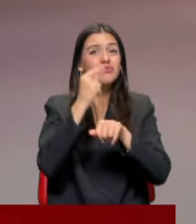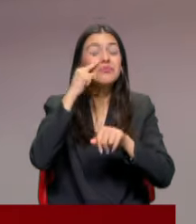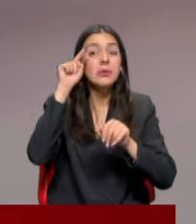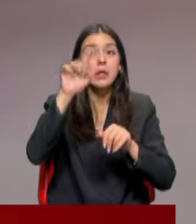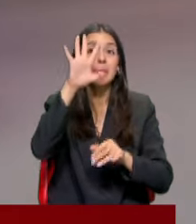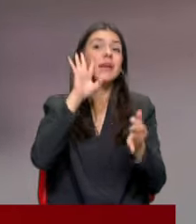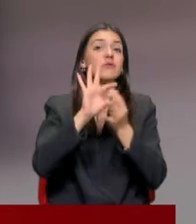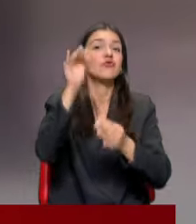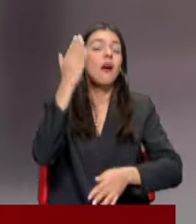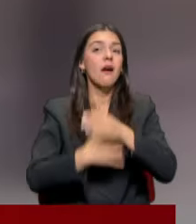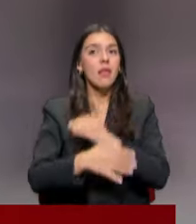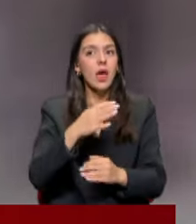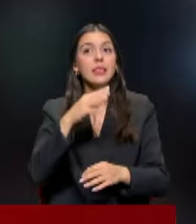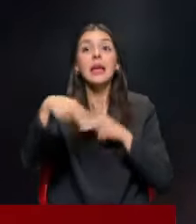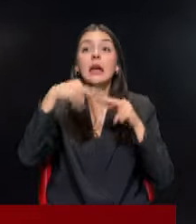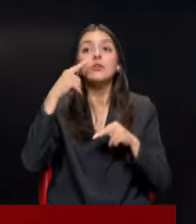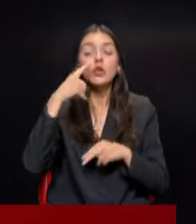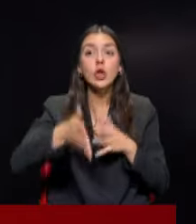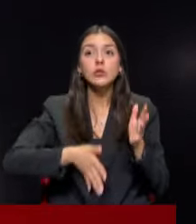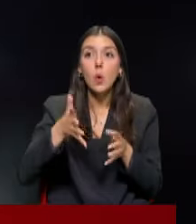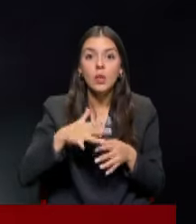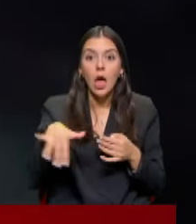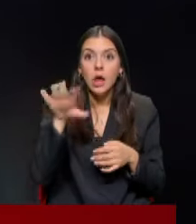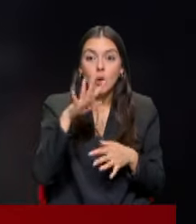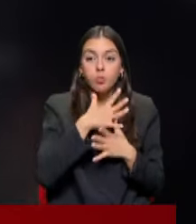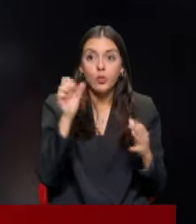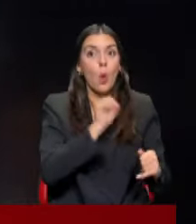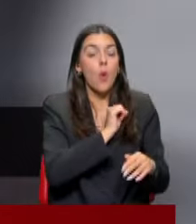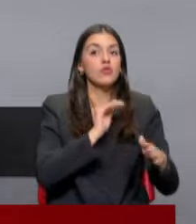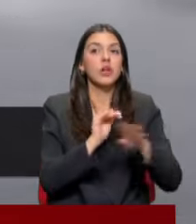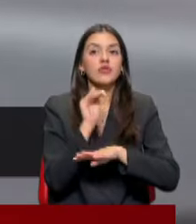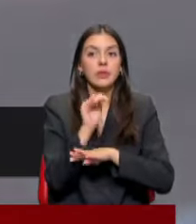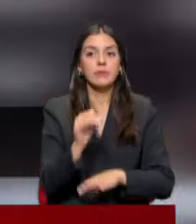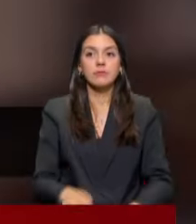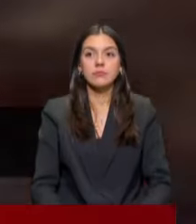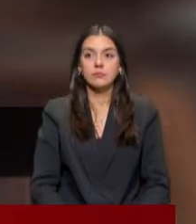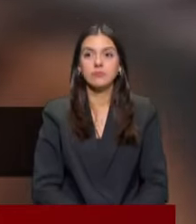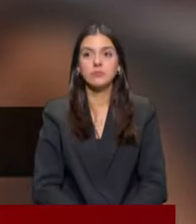kişi yaralandı. Restorandakiler, sokaktakiler büyük korku yaşadı.